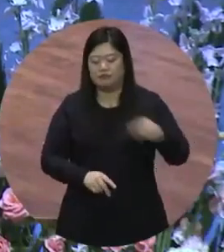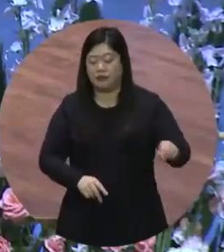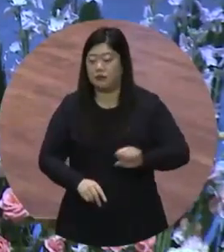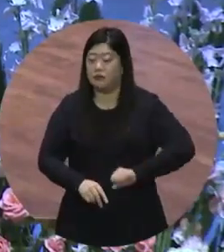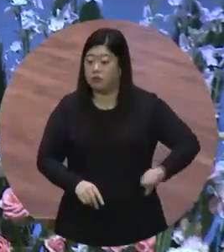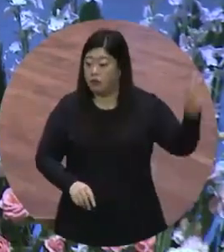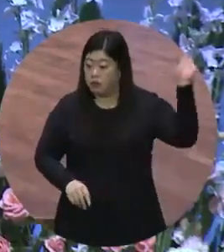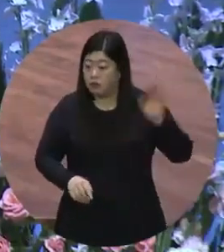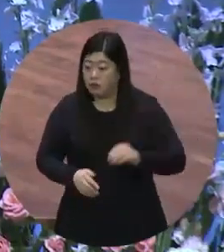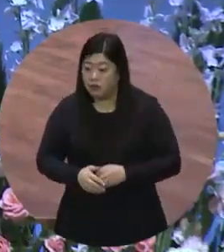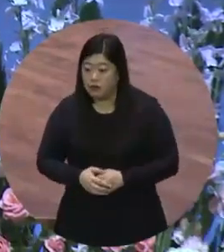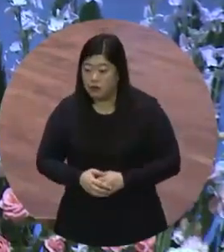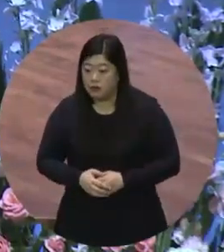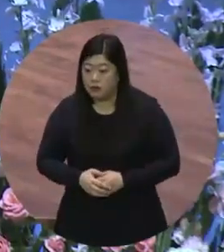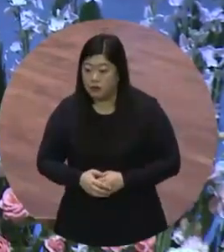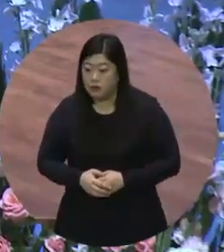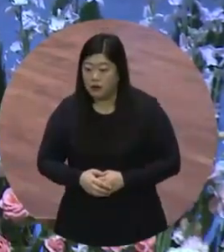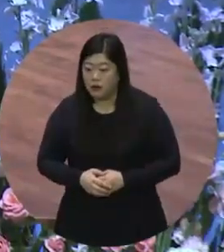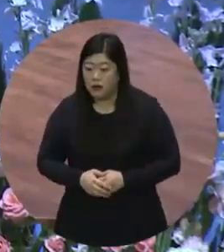설득력 있는 지혜로 하는 게 아니고